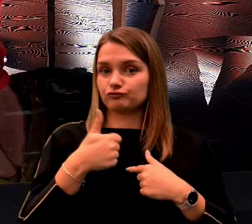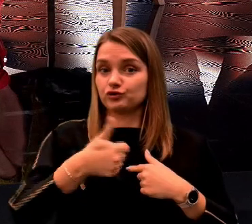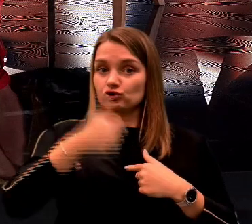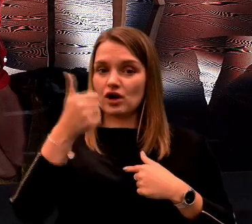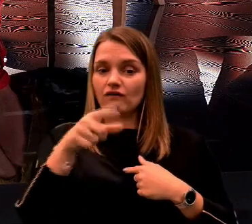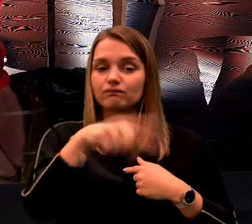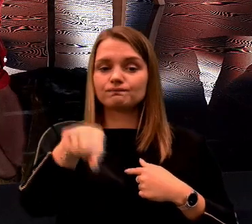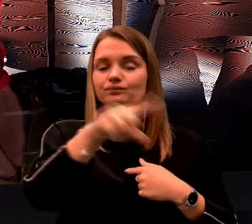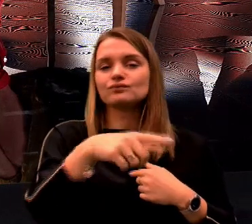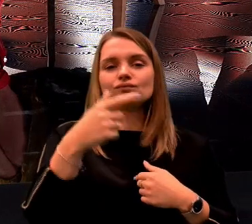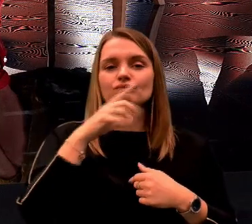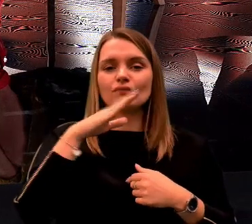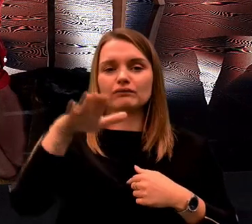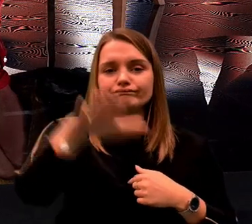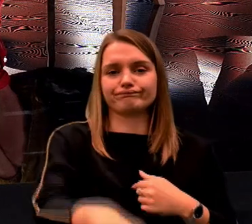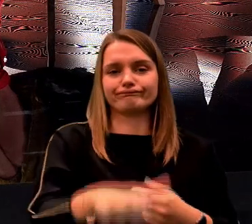biedni, głupi na dole,